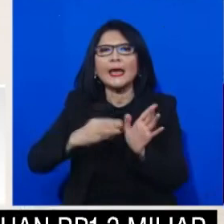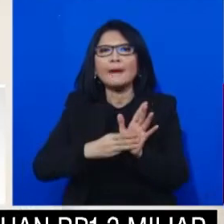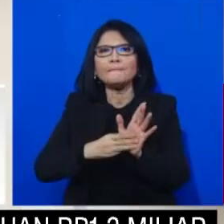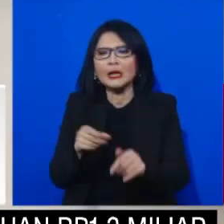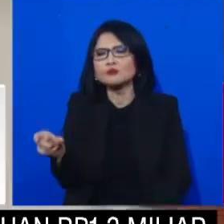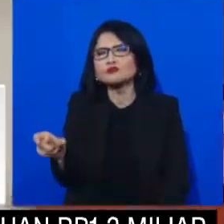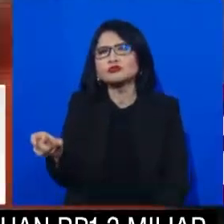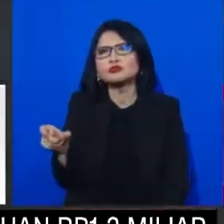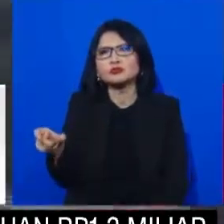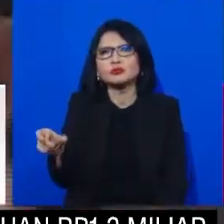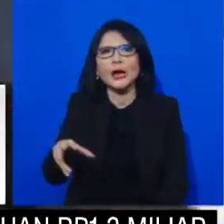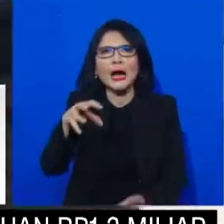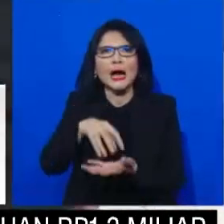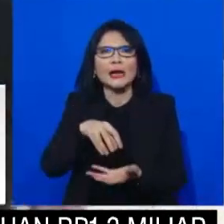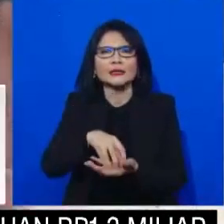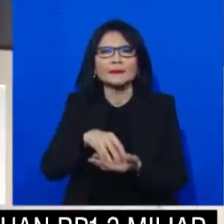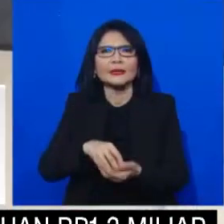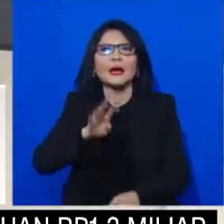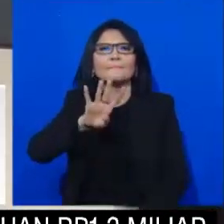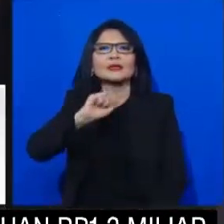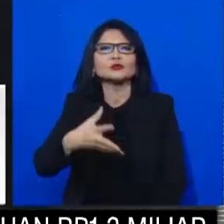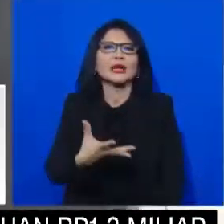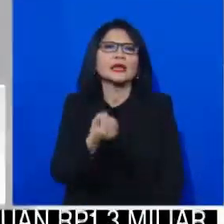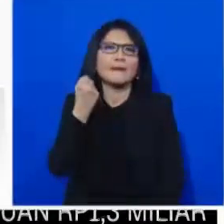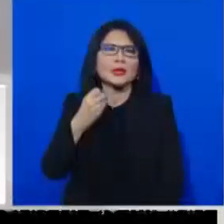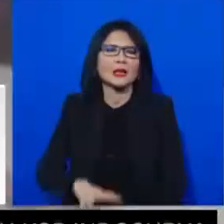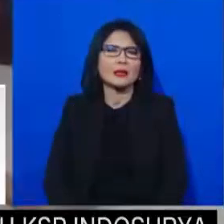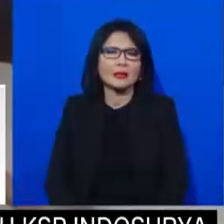hingga tabungan korban terkuras 4 juta rupiah.